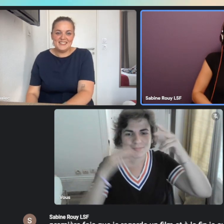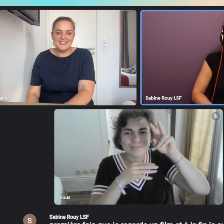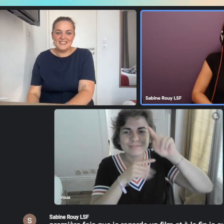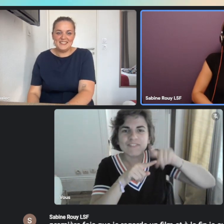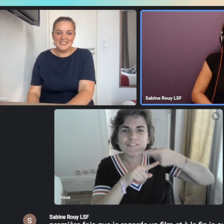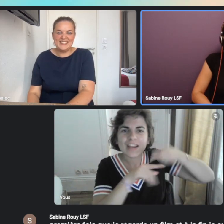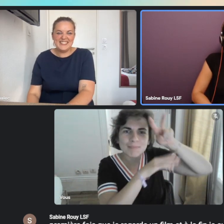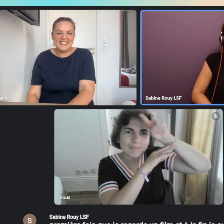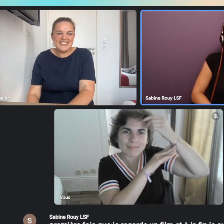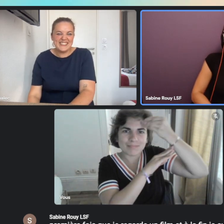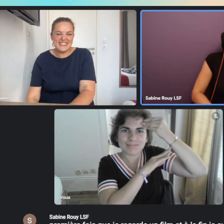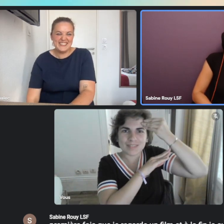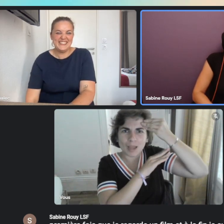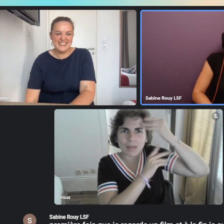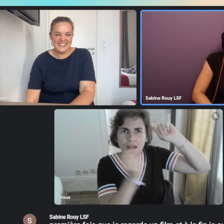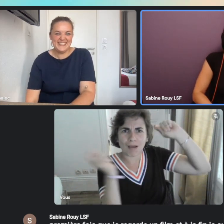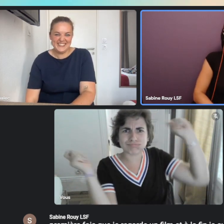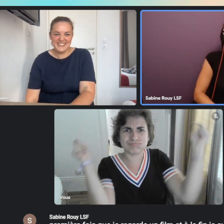enfin,